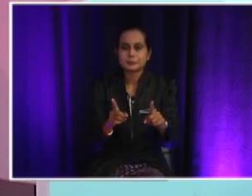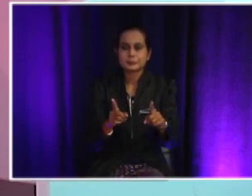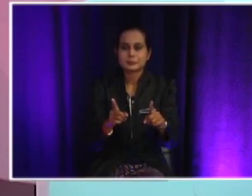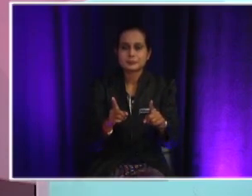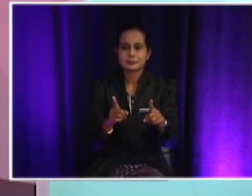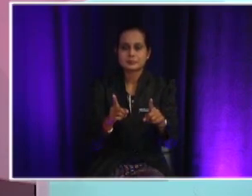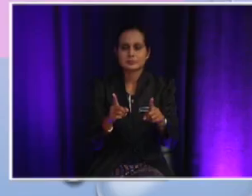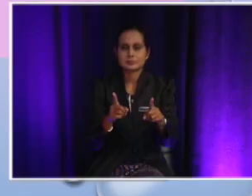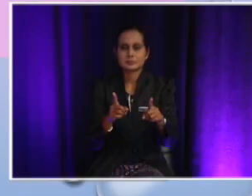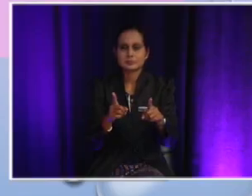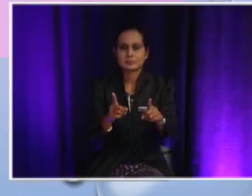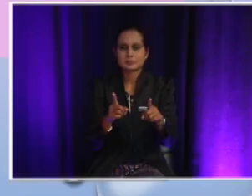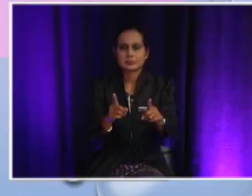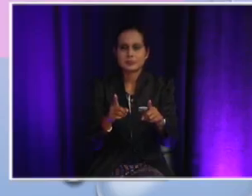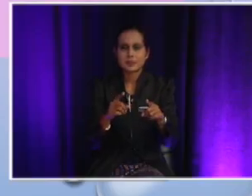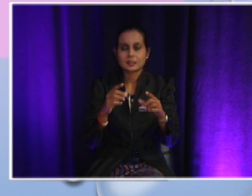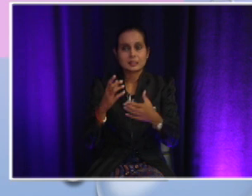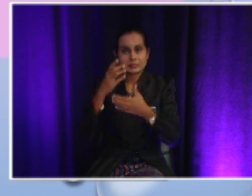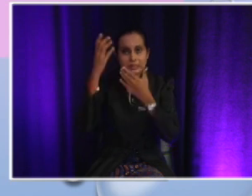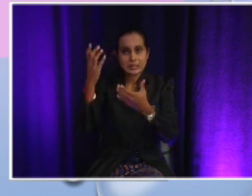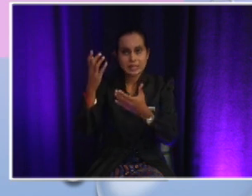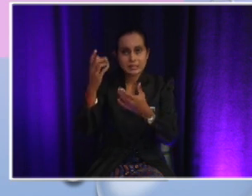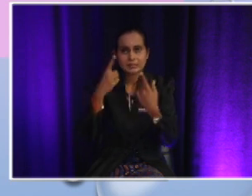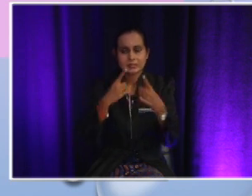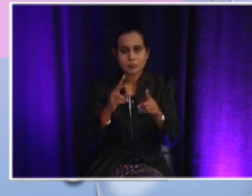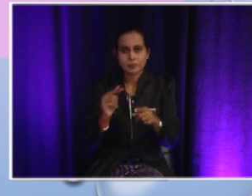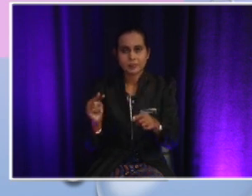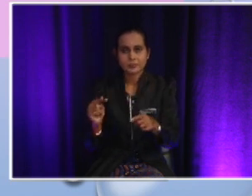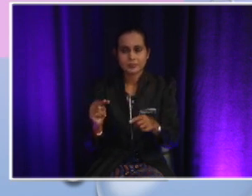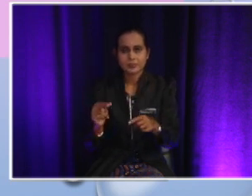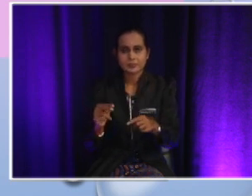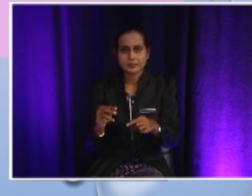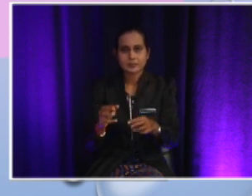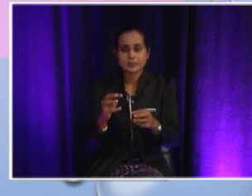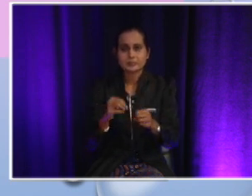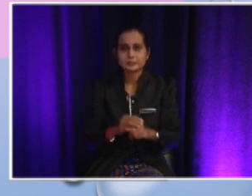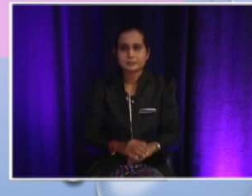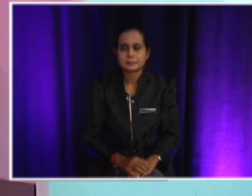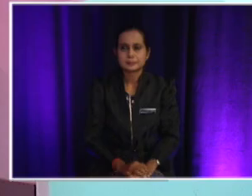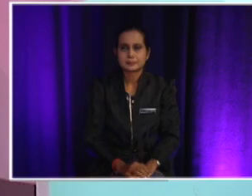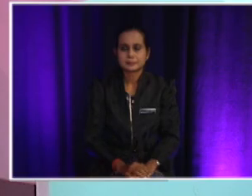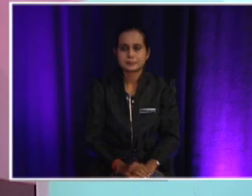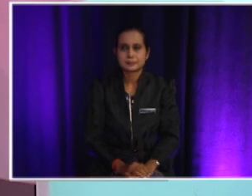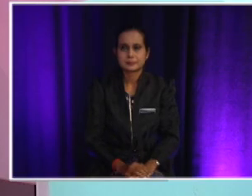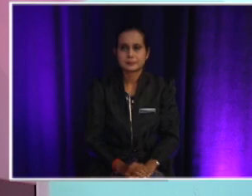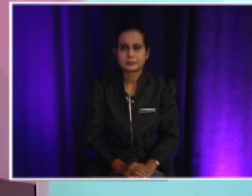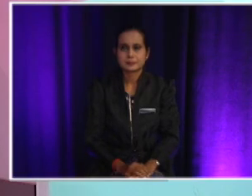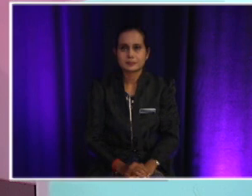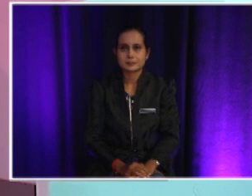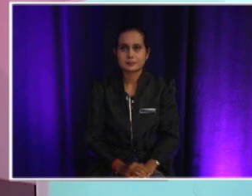tadi. Okey, ini adalah cadangan jawapan. Okey, sebab apa? Sebab masalah yang berlaku tadi kita dah buat secara